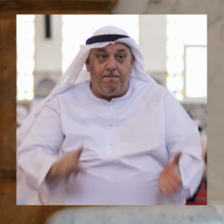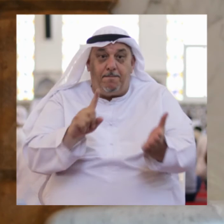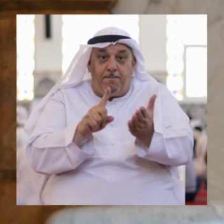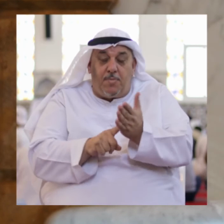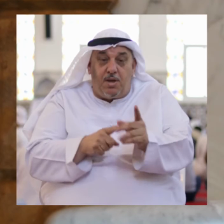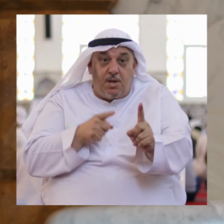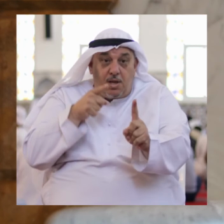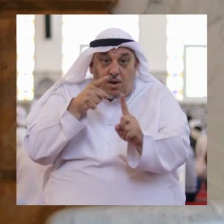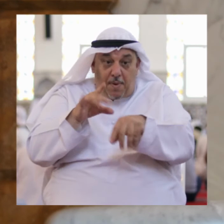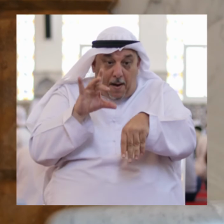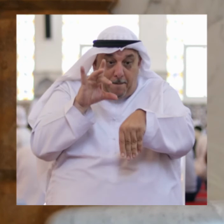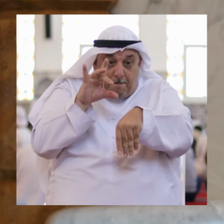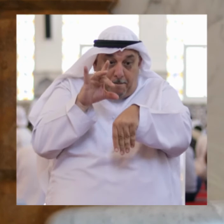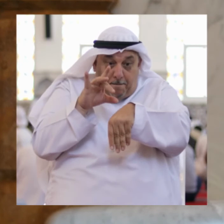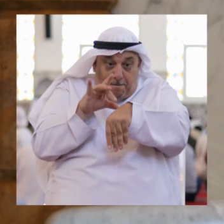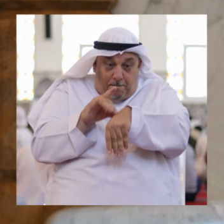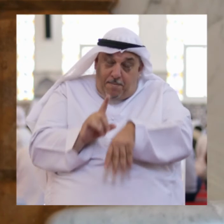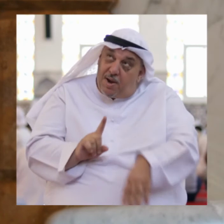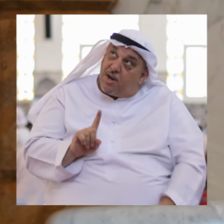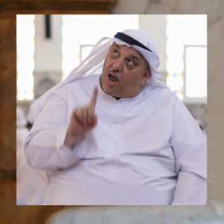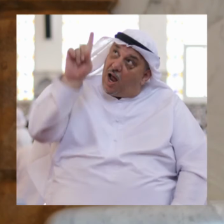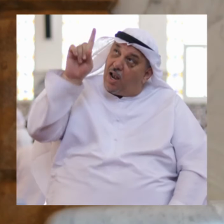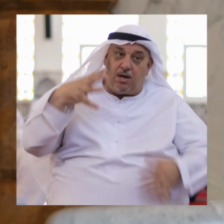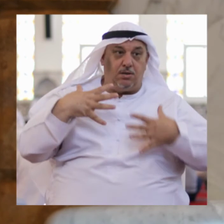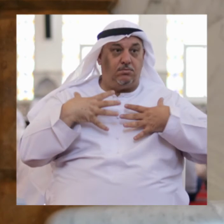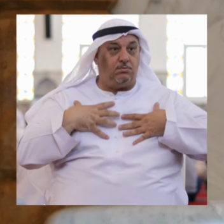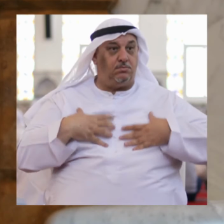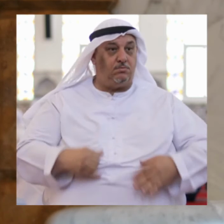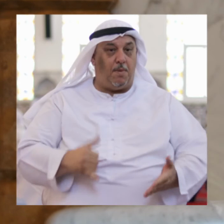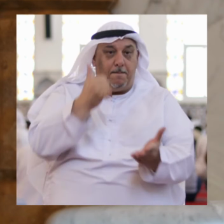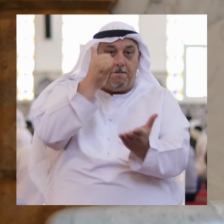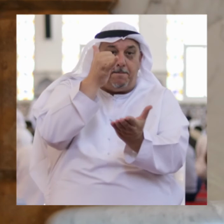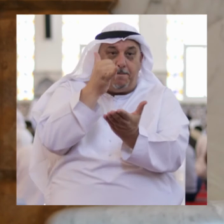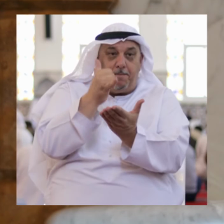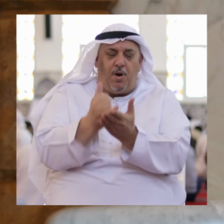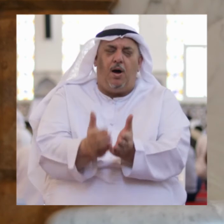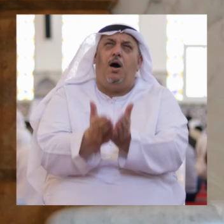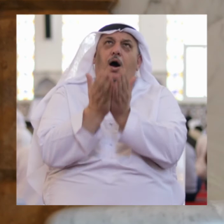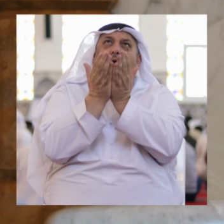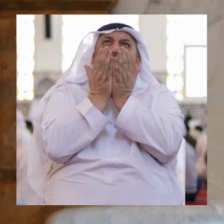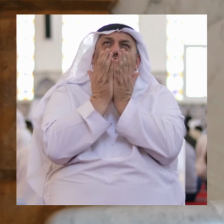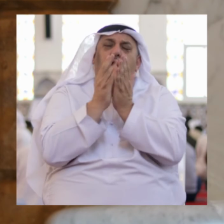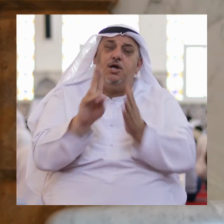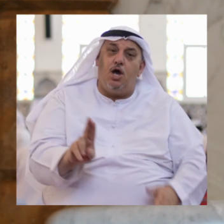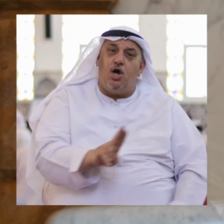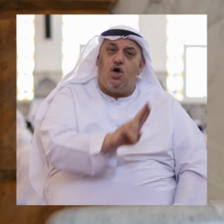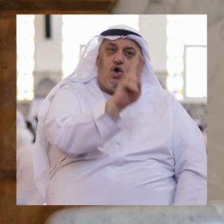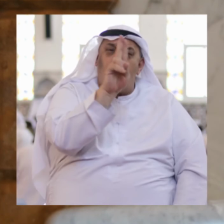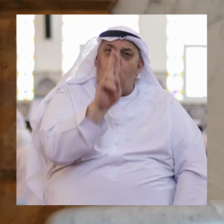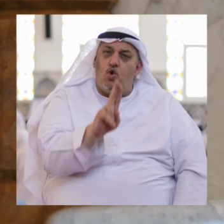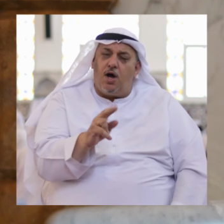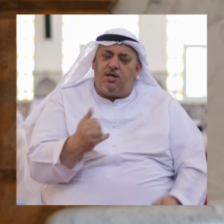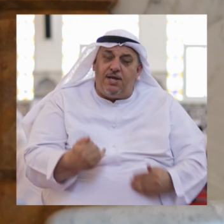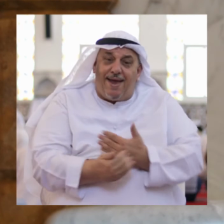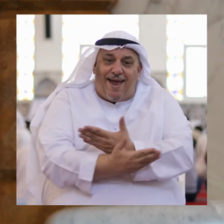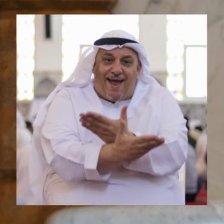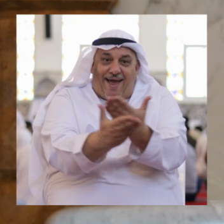مرضت فهو يشفين فاللهم انا نسالك فعل الخيرات